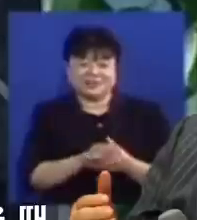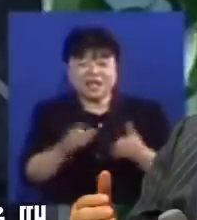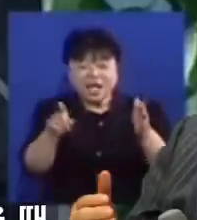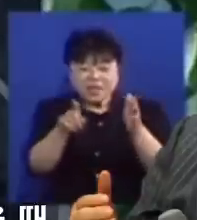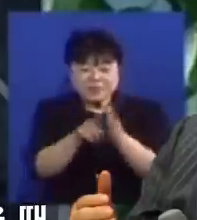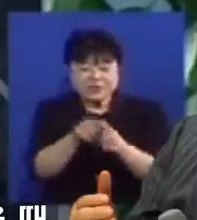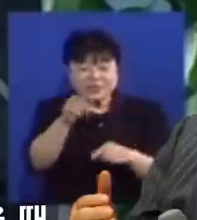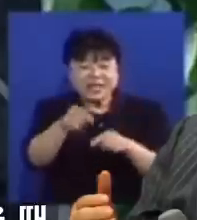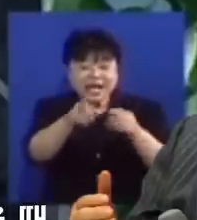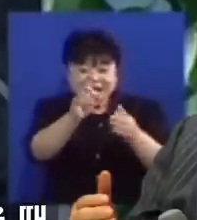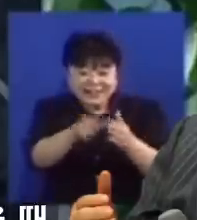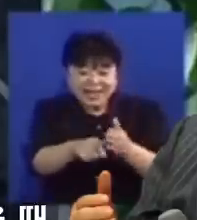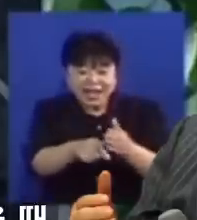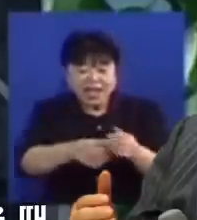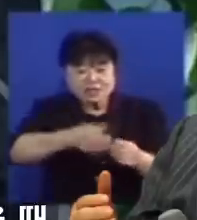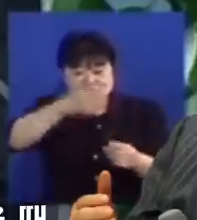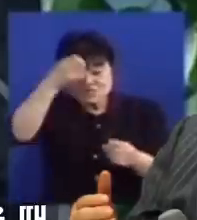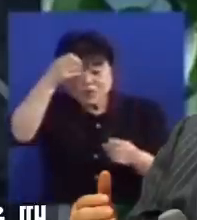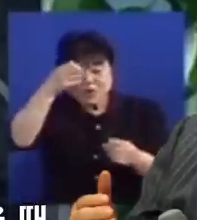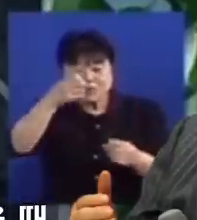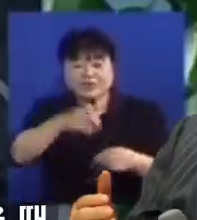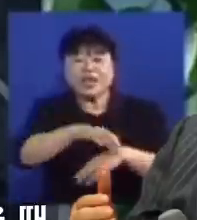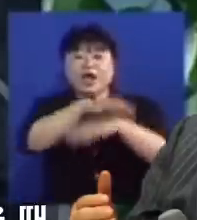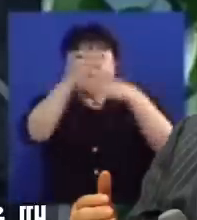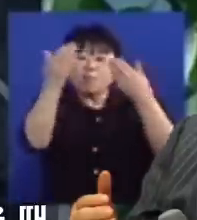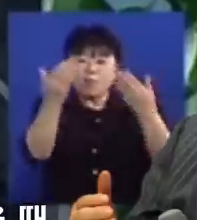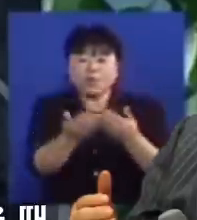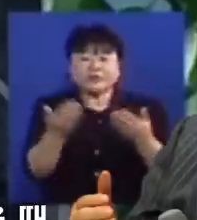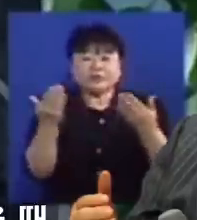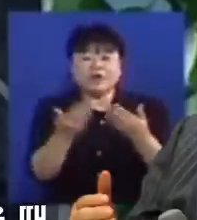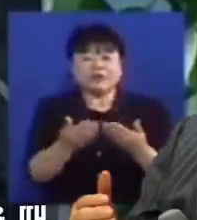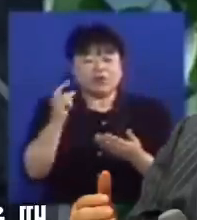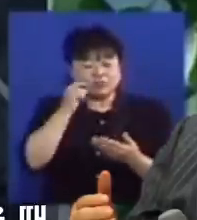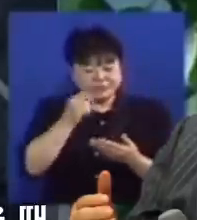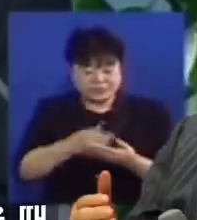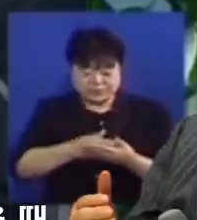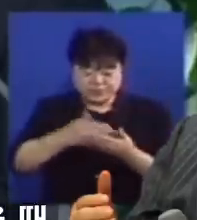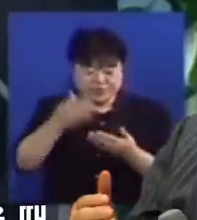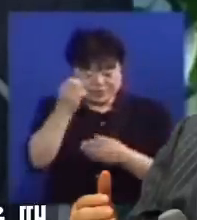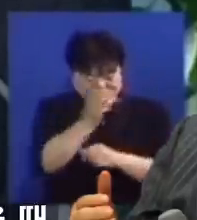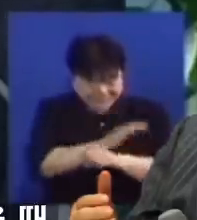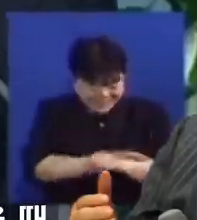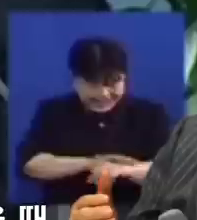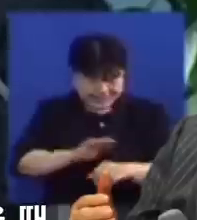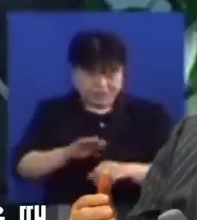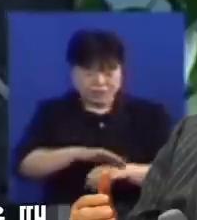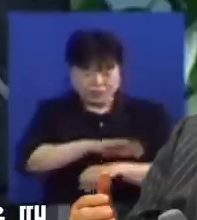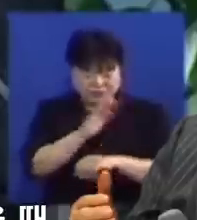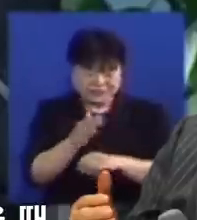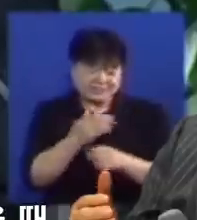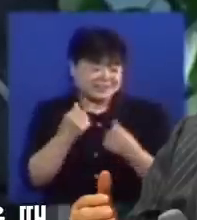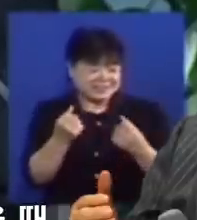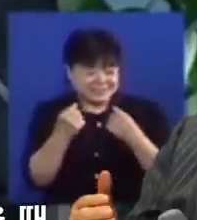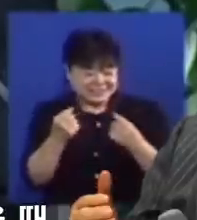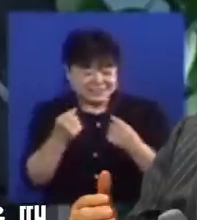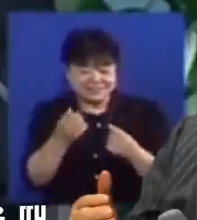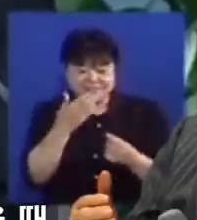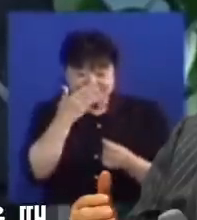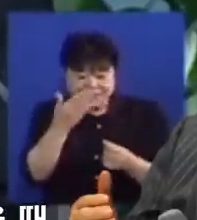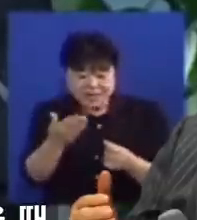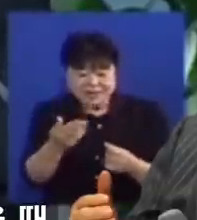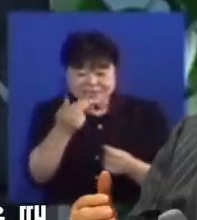믿고 나가면 그 꿈은 우리의 모든 역경을 물리치고 영혼이 잘됨같이 범사에 잘되며